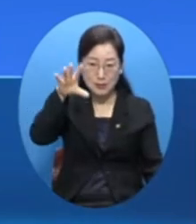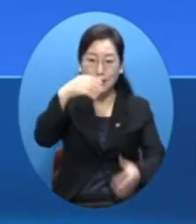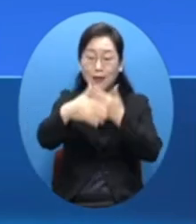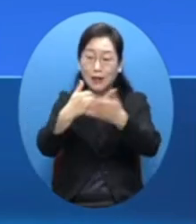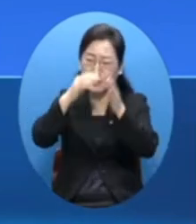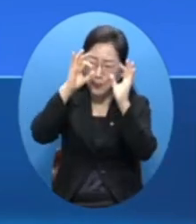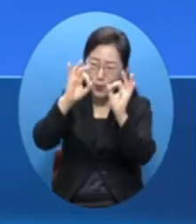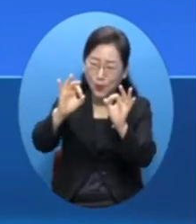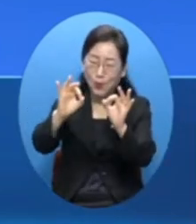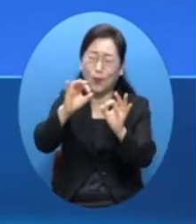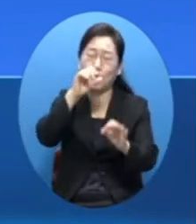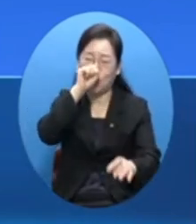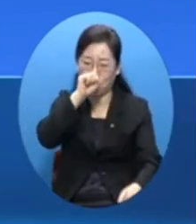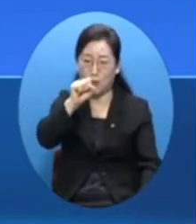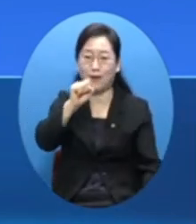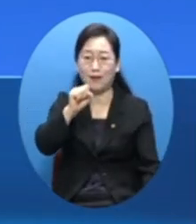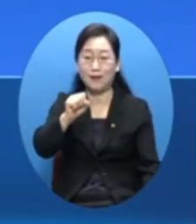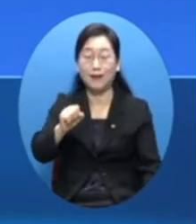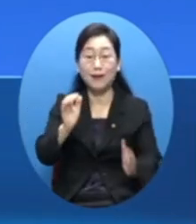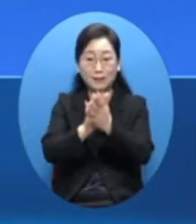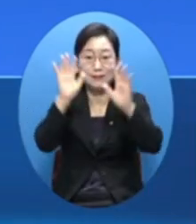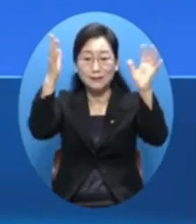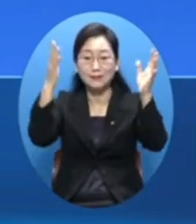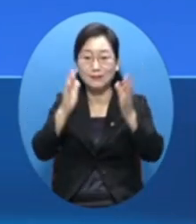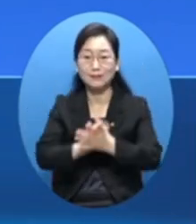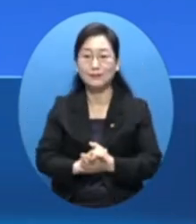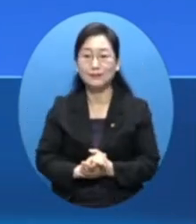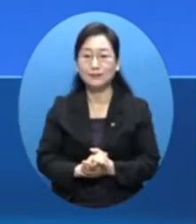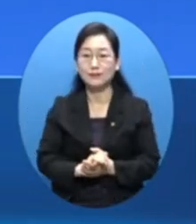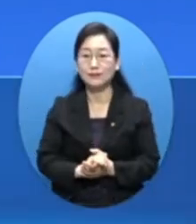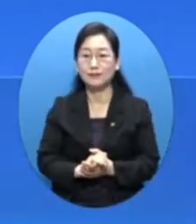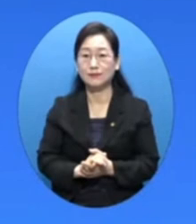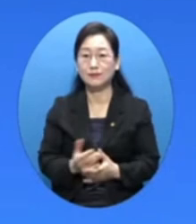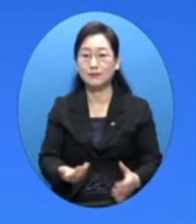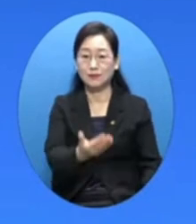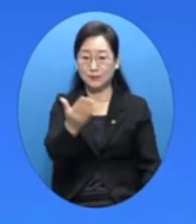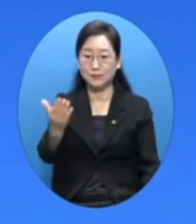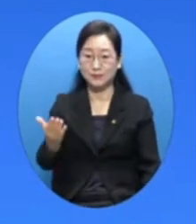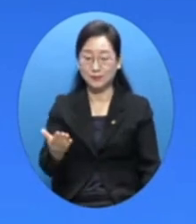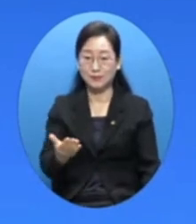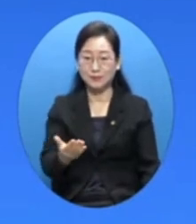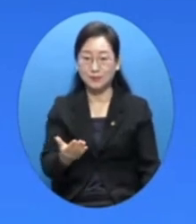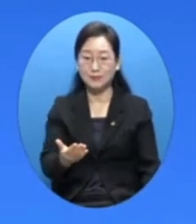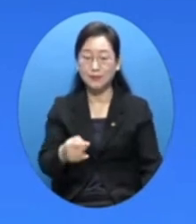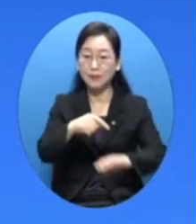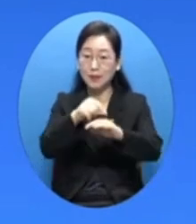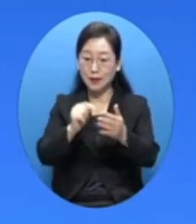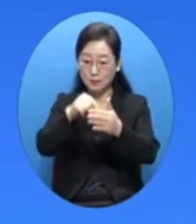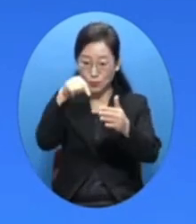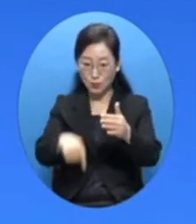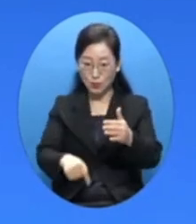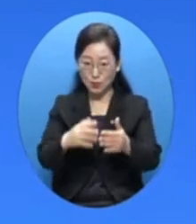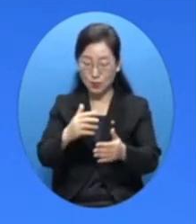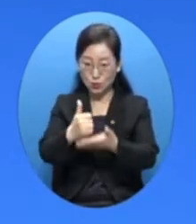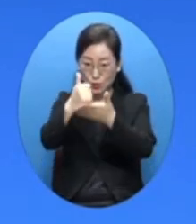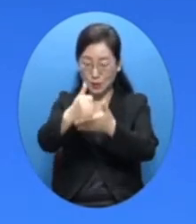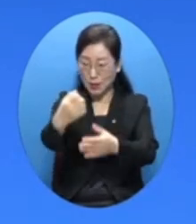보시기에 좋았더라. 할렐루야. 여러분 우리 마음에 주님의 빛이